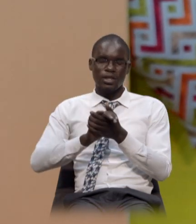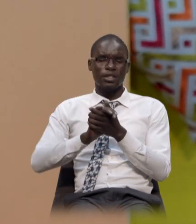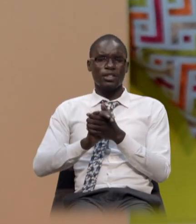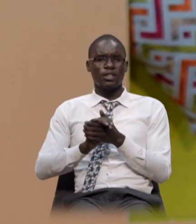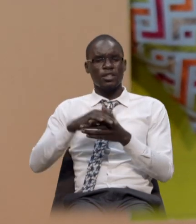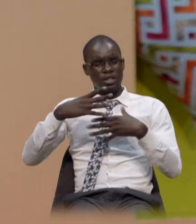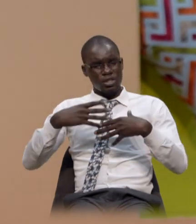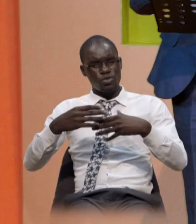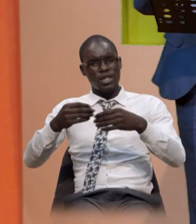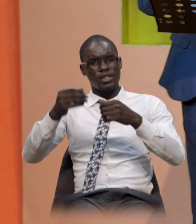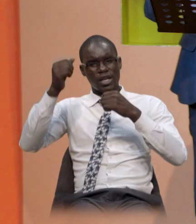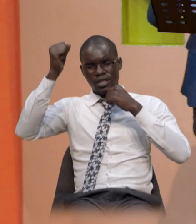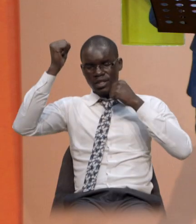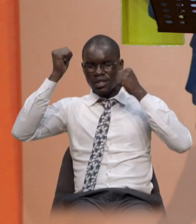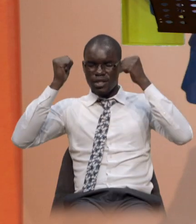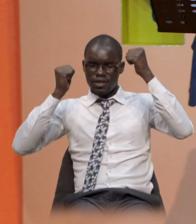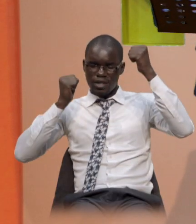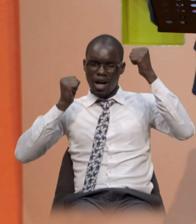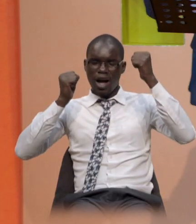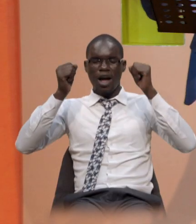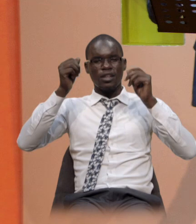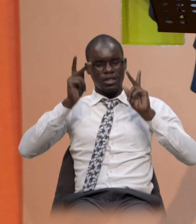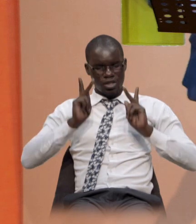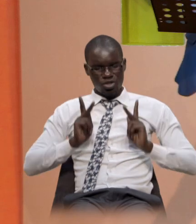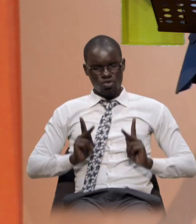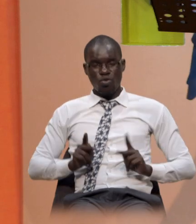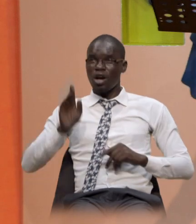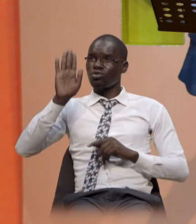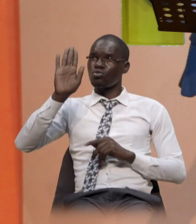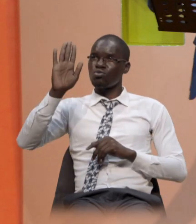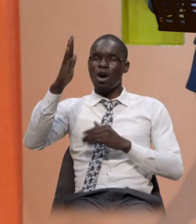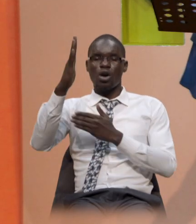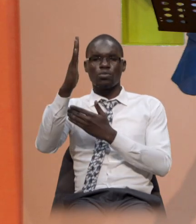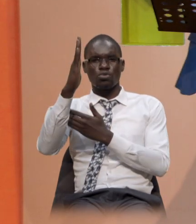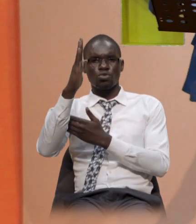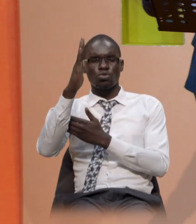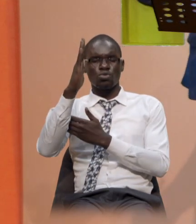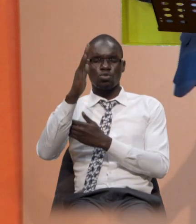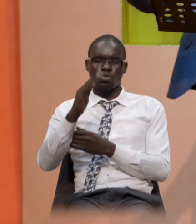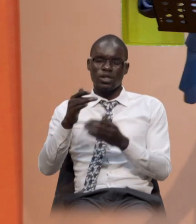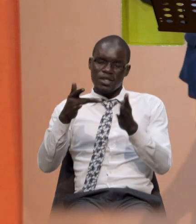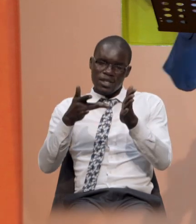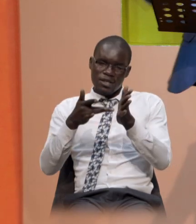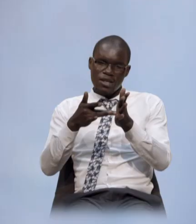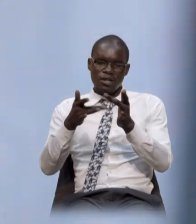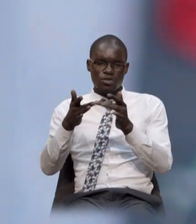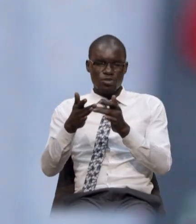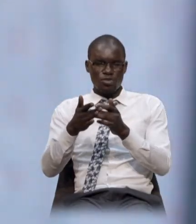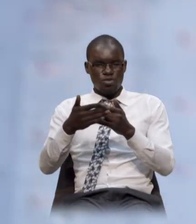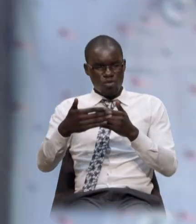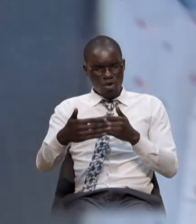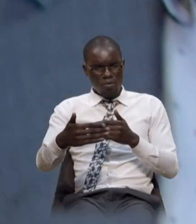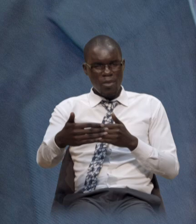amini. Twende ni askari watu wa Mungu.